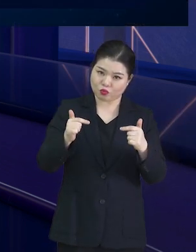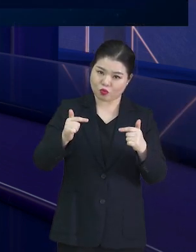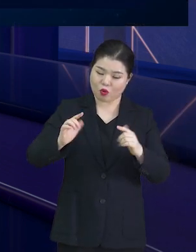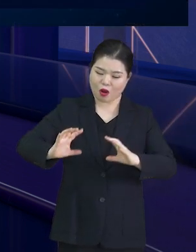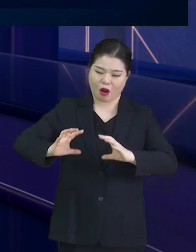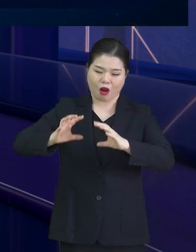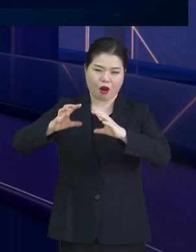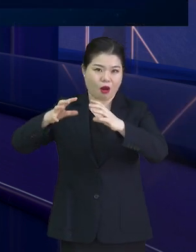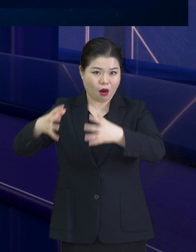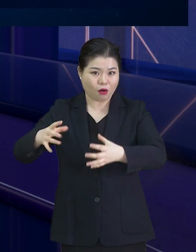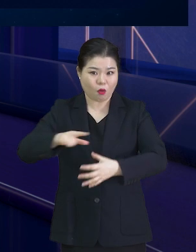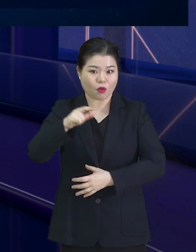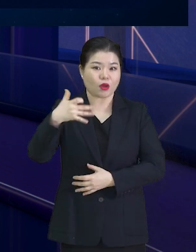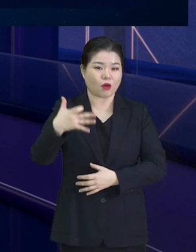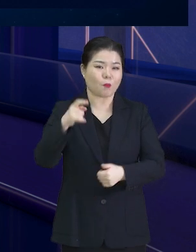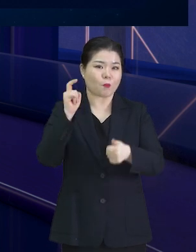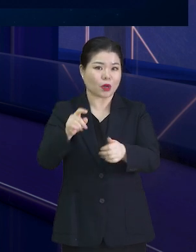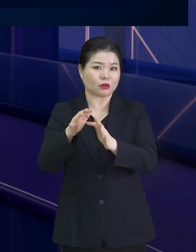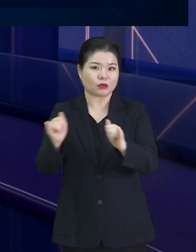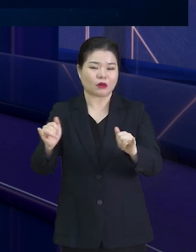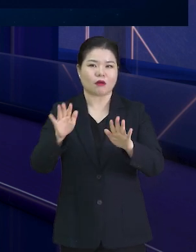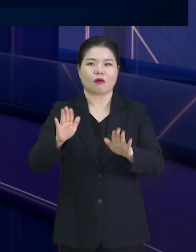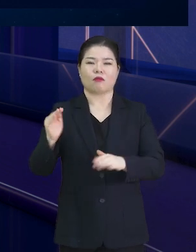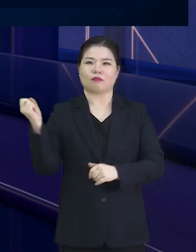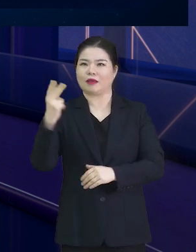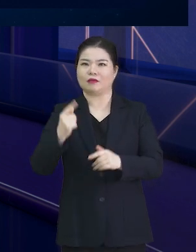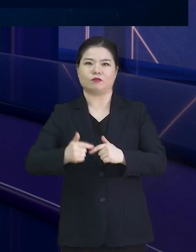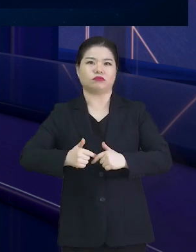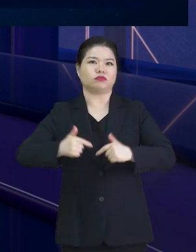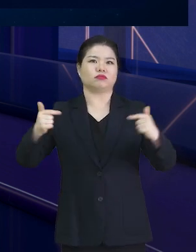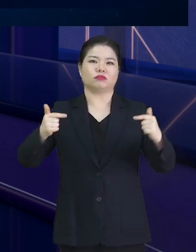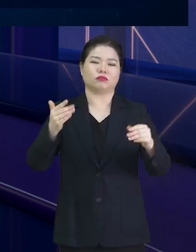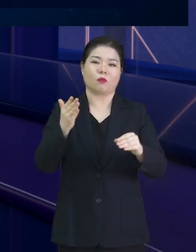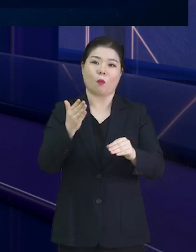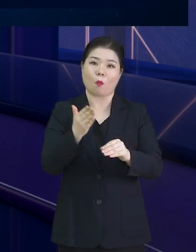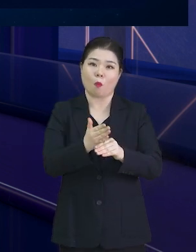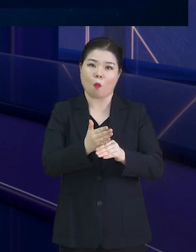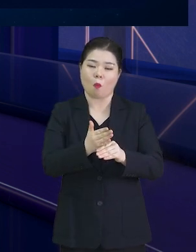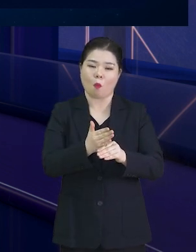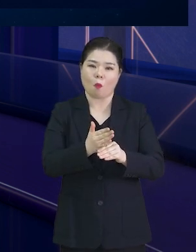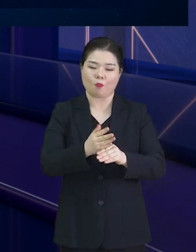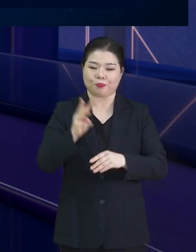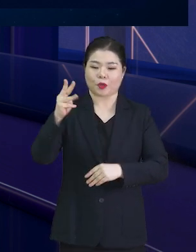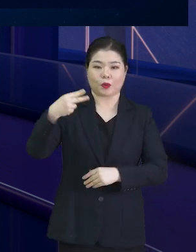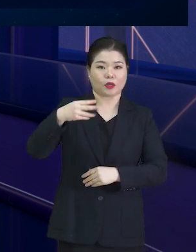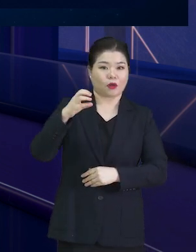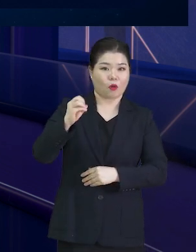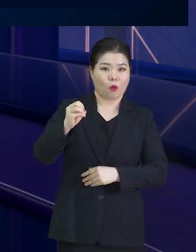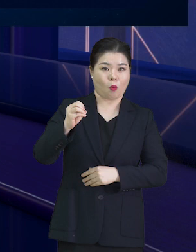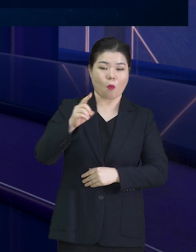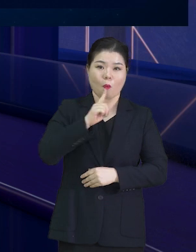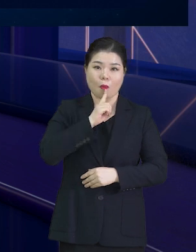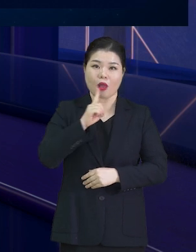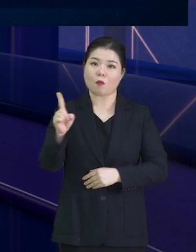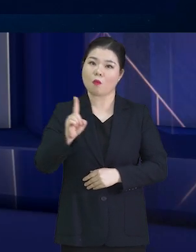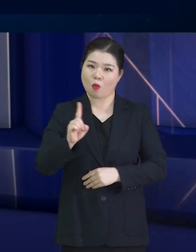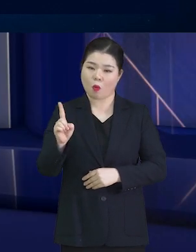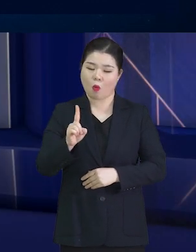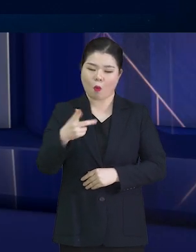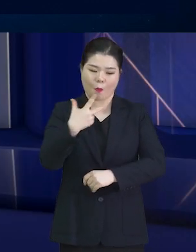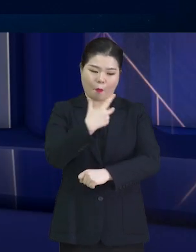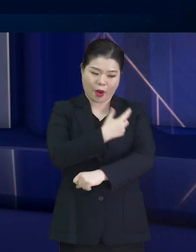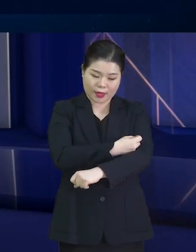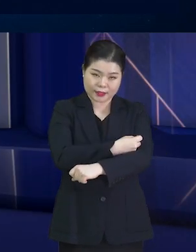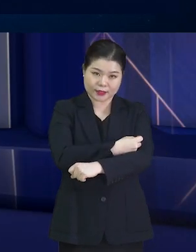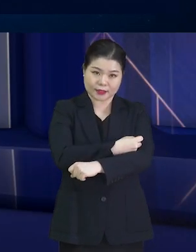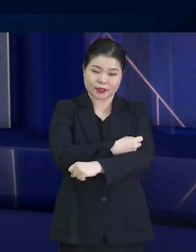세계 코로나19 확진자가 최근 증가세로 돌아섰습니다. 세계 보건기구 WHO에 따르면은